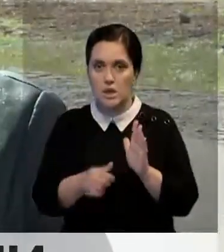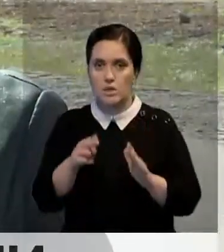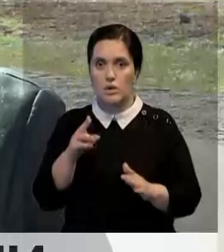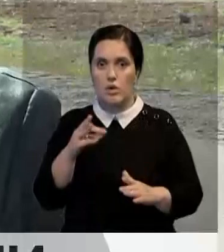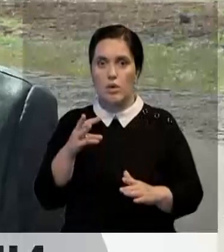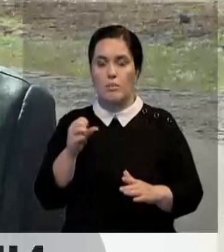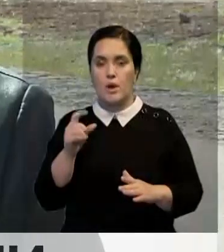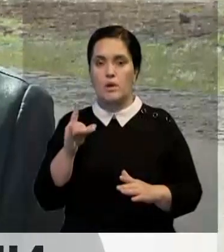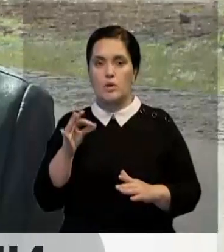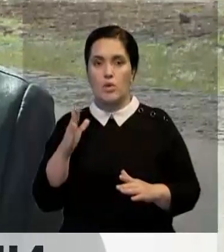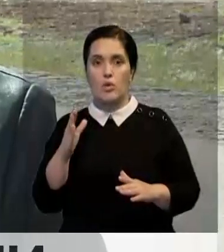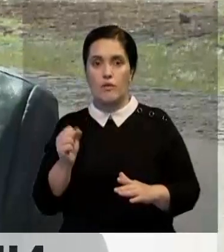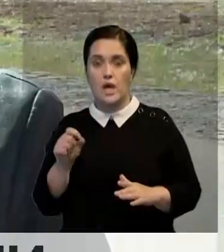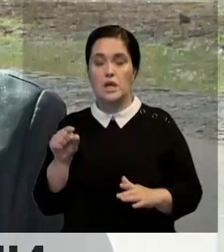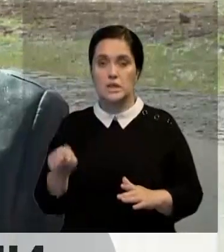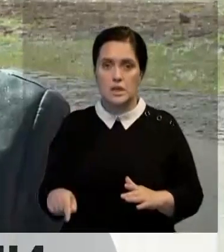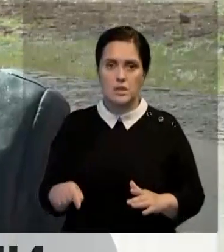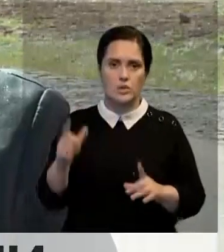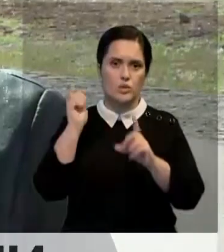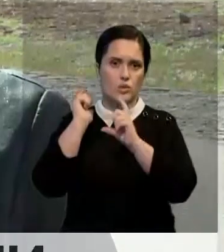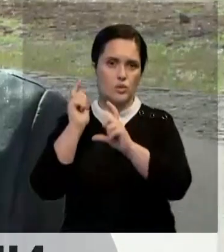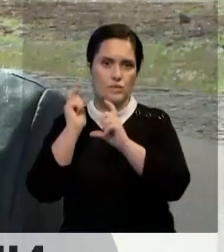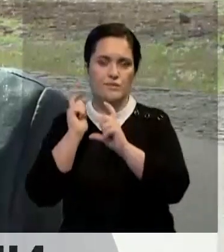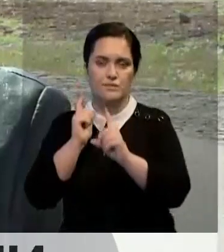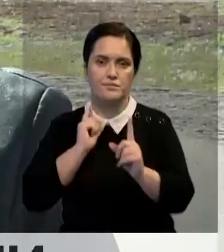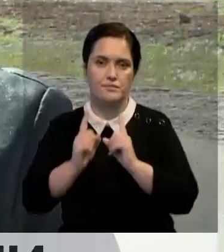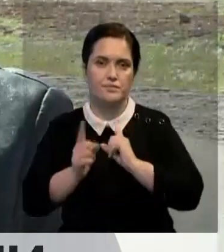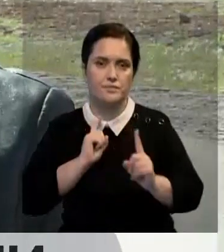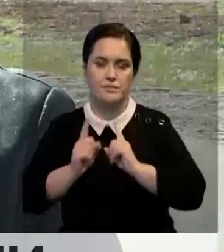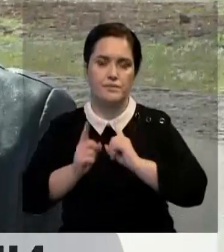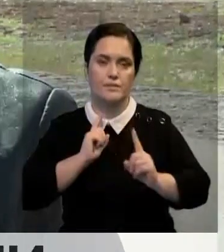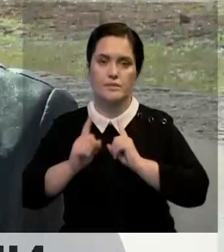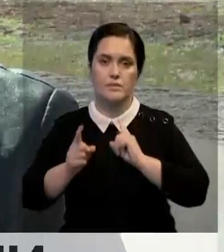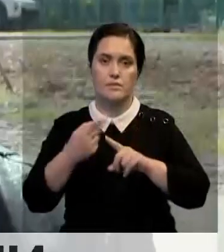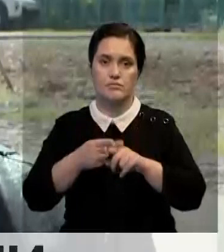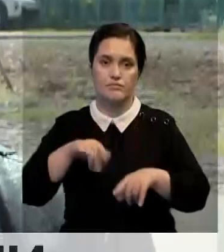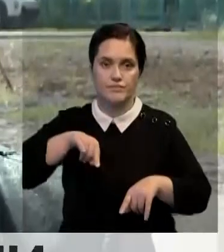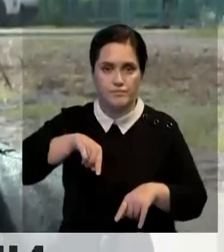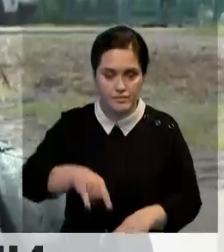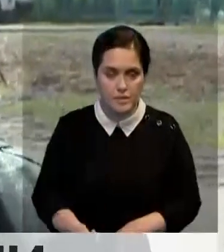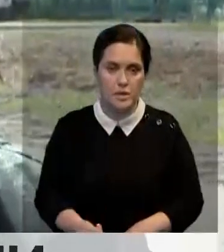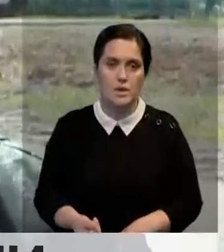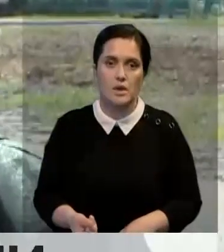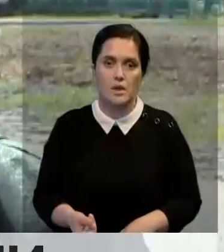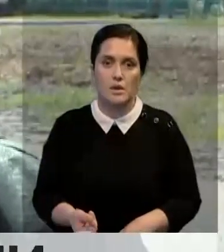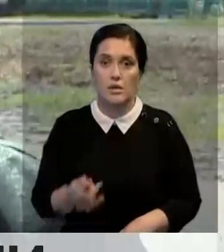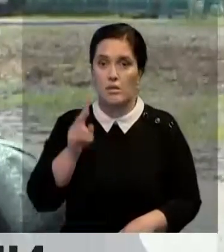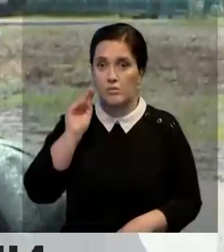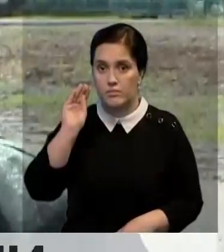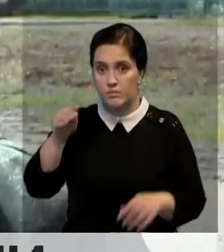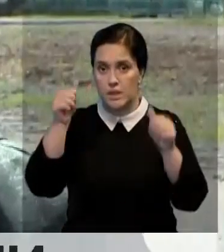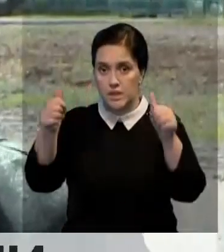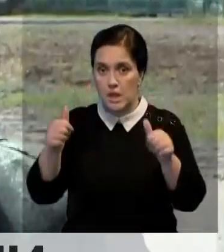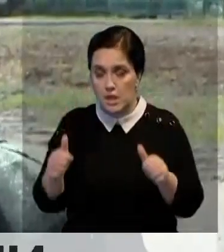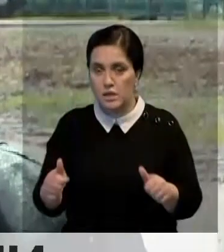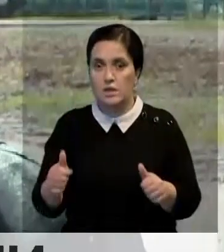Комарова, так как здесь ходят большегрузные машины, и они продавили. У нас стоят знаки, но, как мы